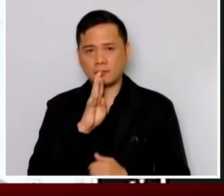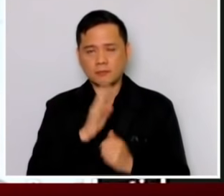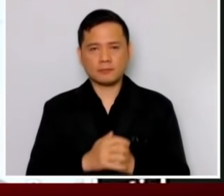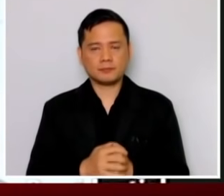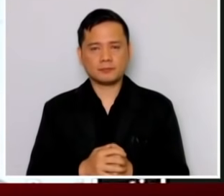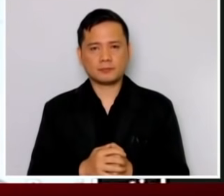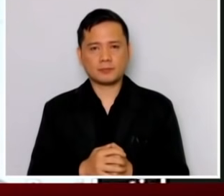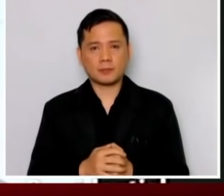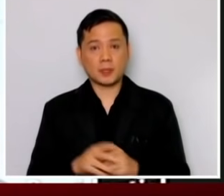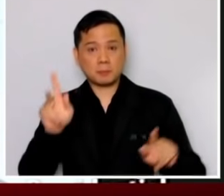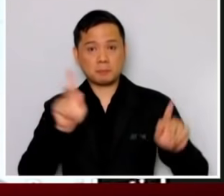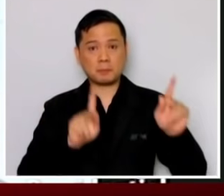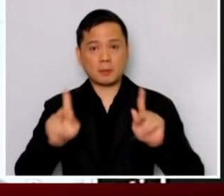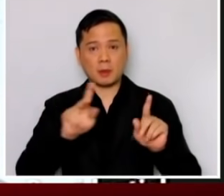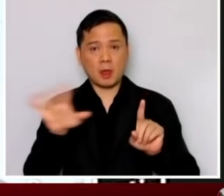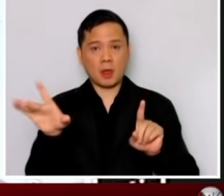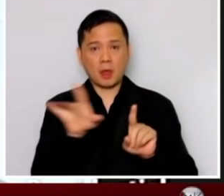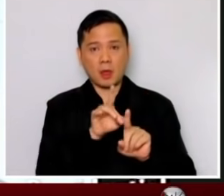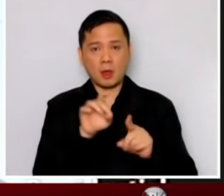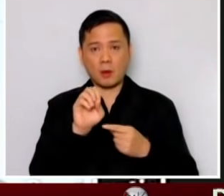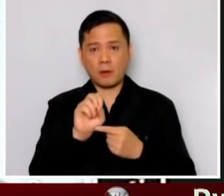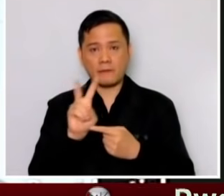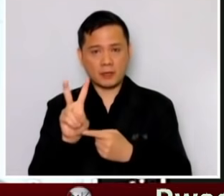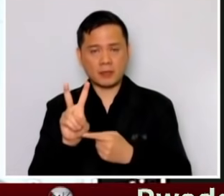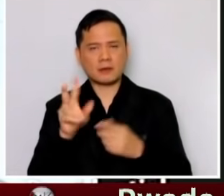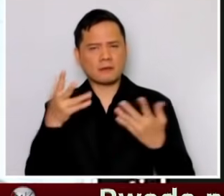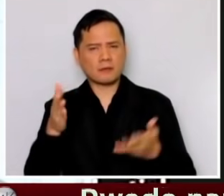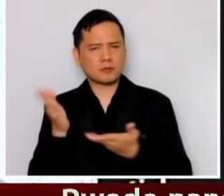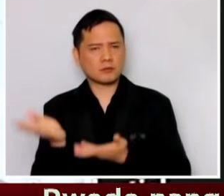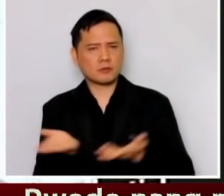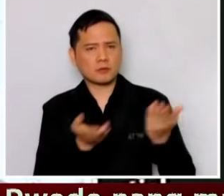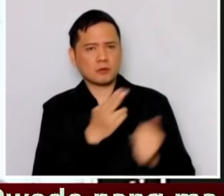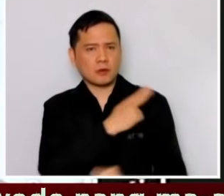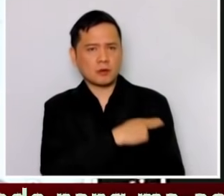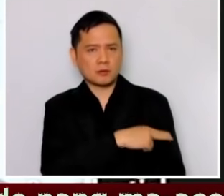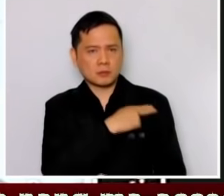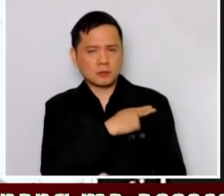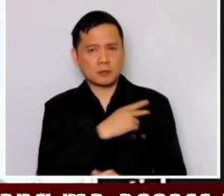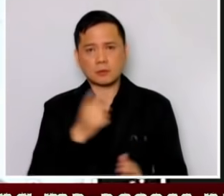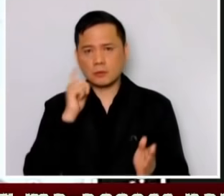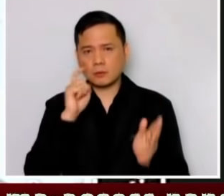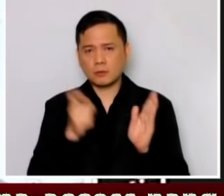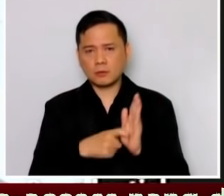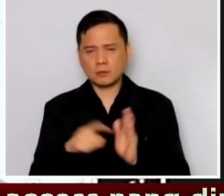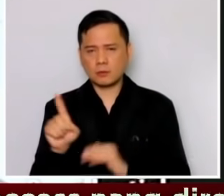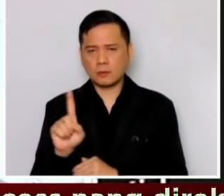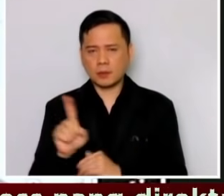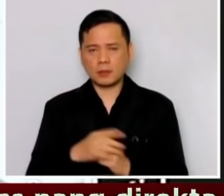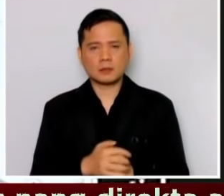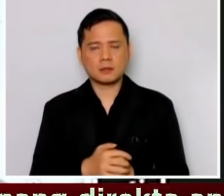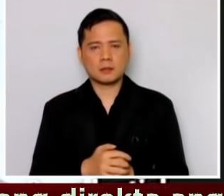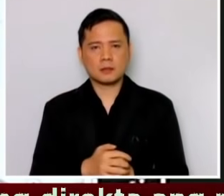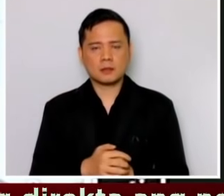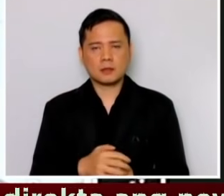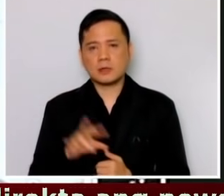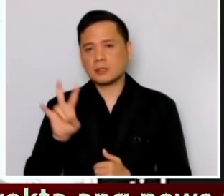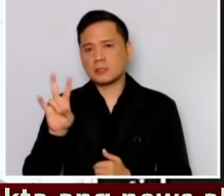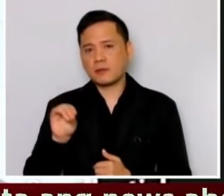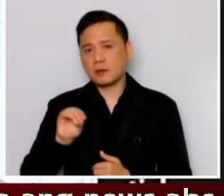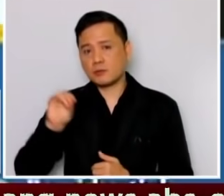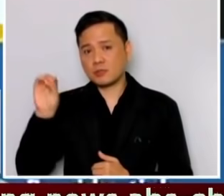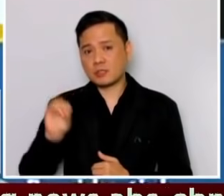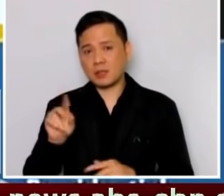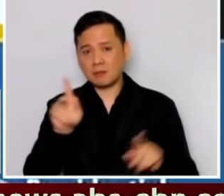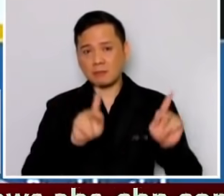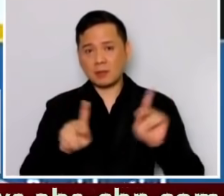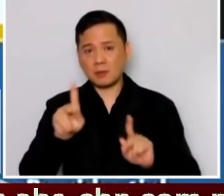were hospitalized, what is so amazing about the Omicron is that only 70% of them do not